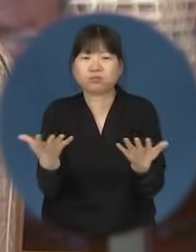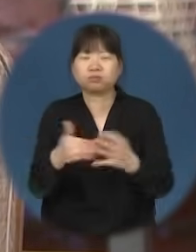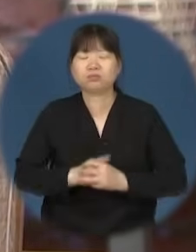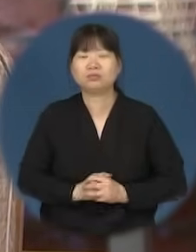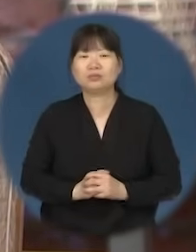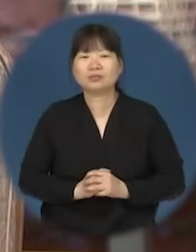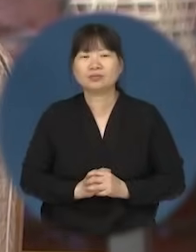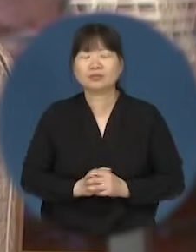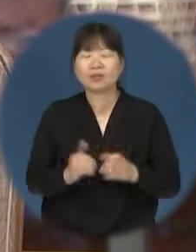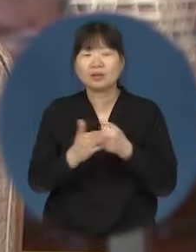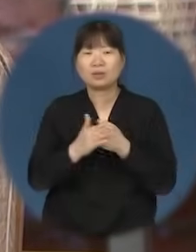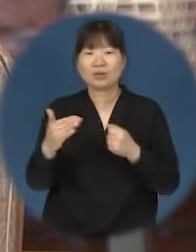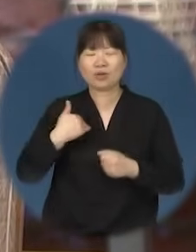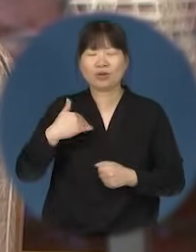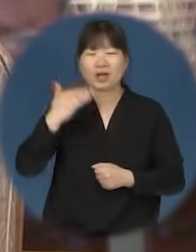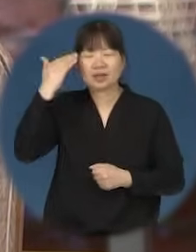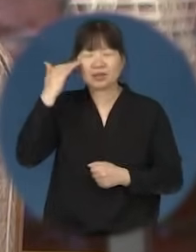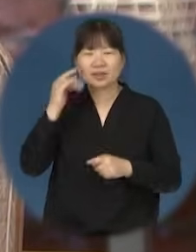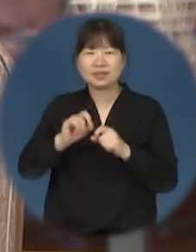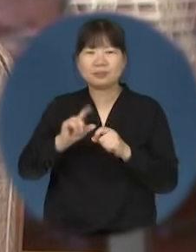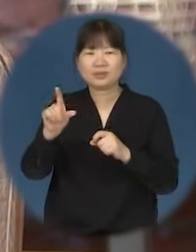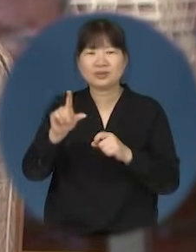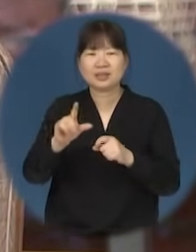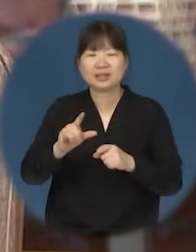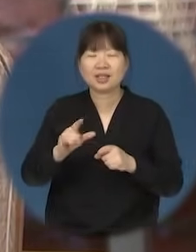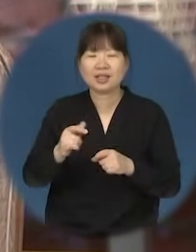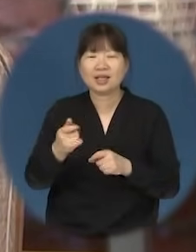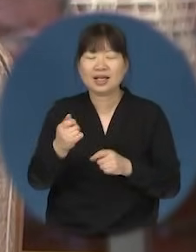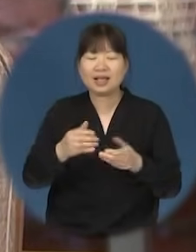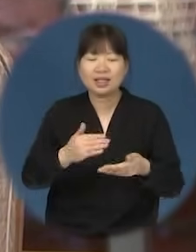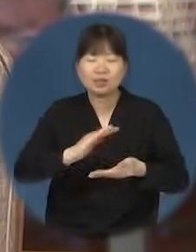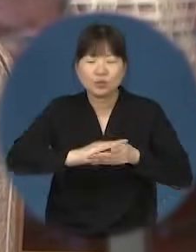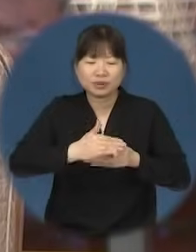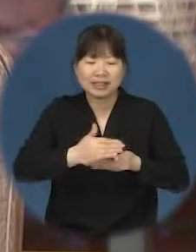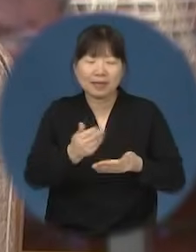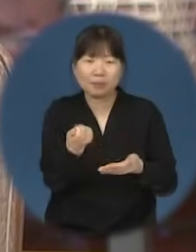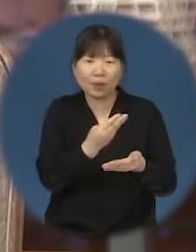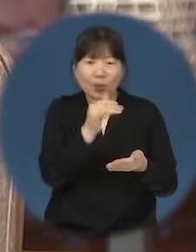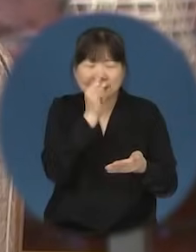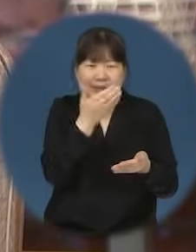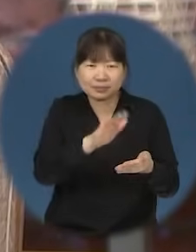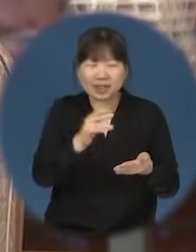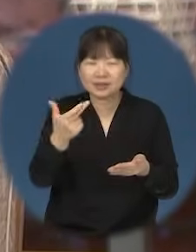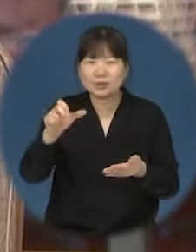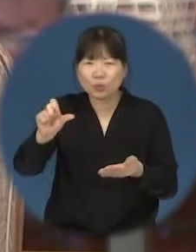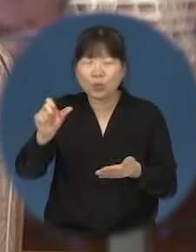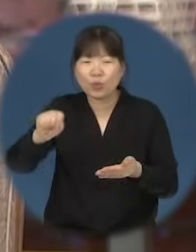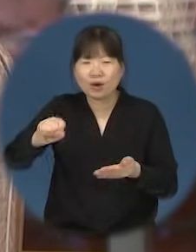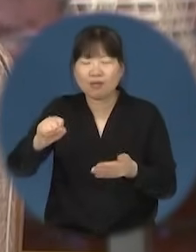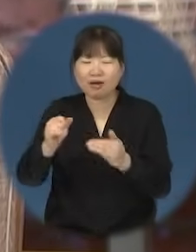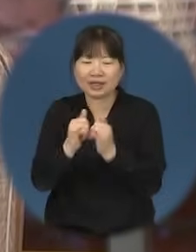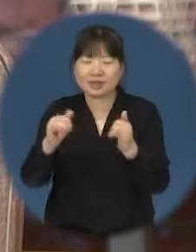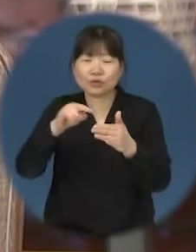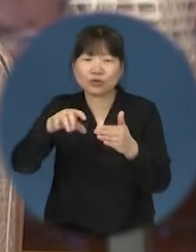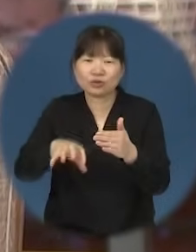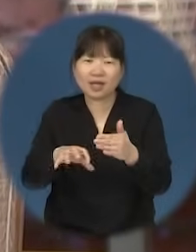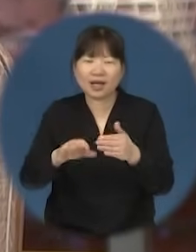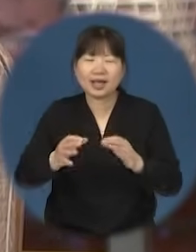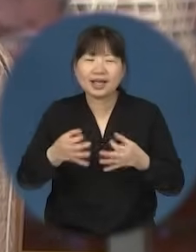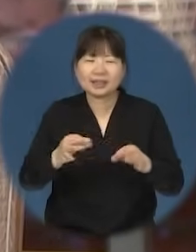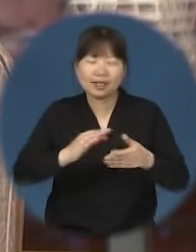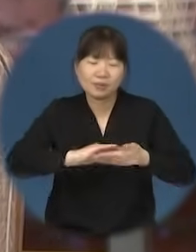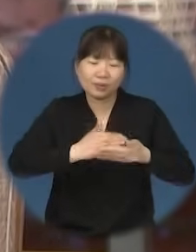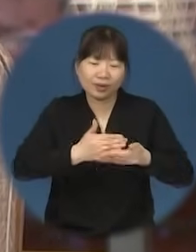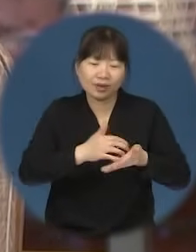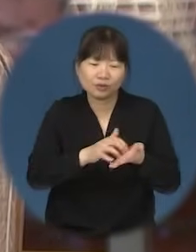예. 그러니까 우리나라는 대부분 계좌가 있긴 한데 어허. 우리 75억 인구 중에 계좌가 없는 사람이